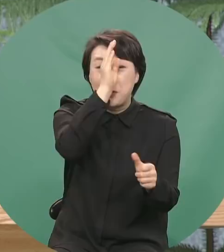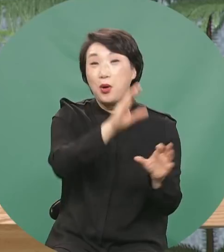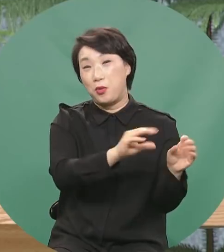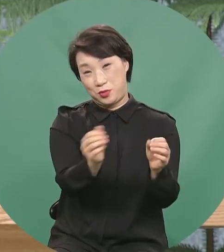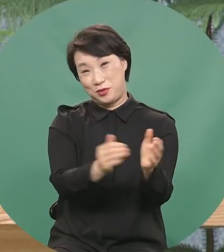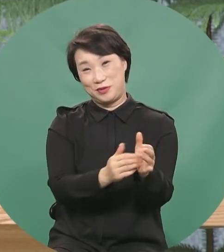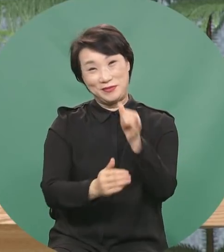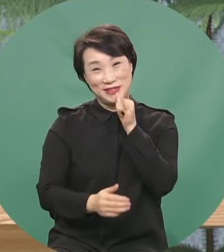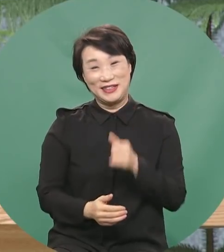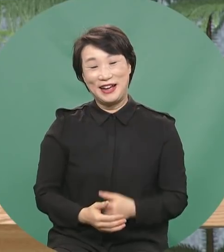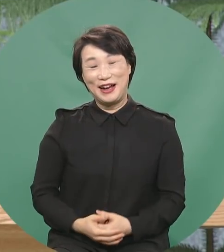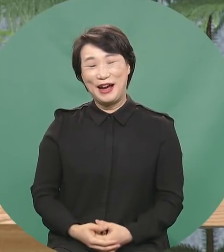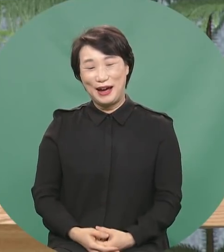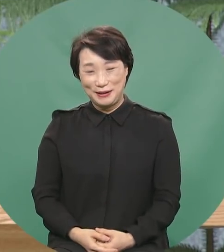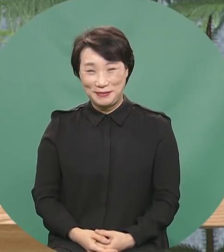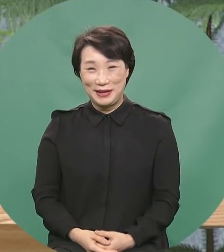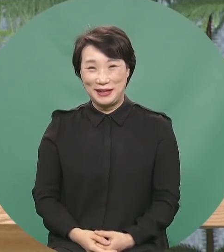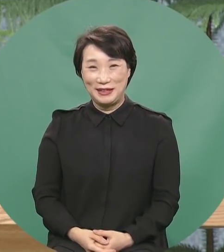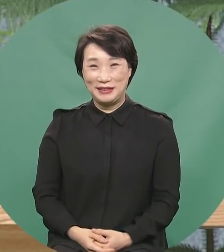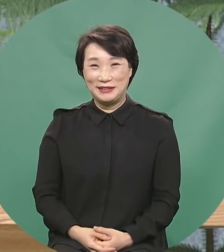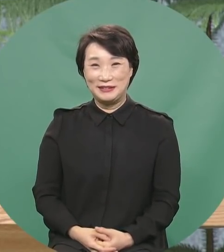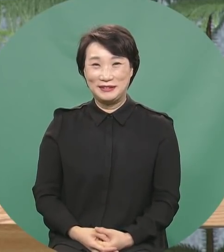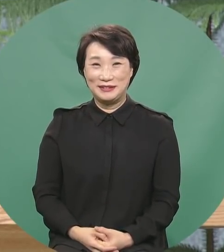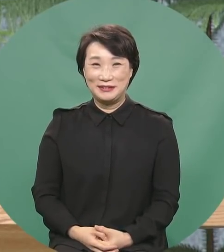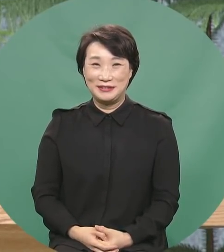적 나으리라 하시더라.